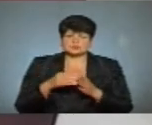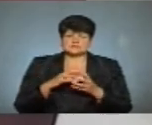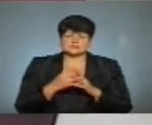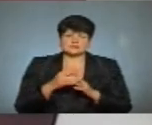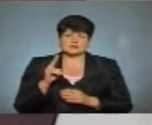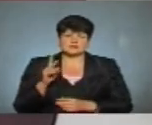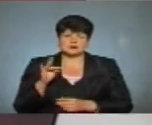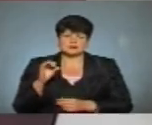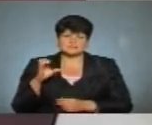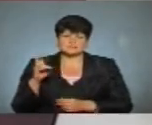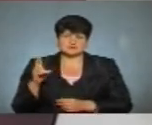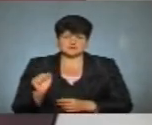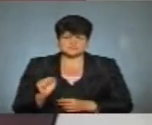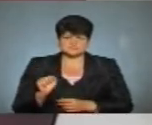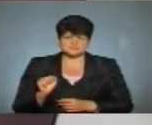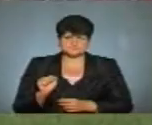Як це було, бачив Тарас Бурак.